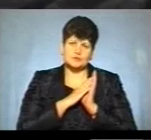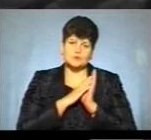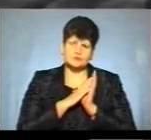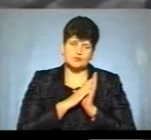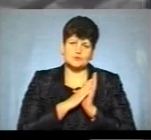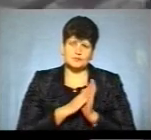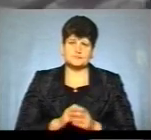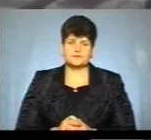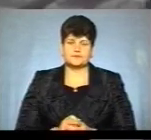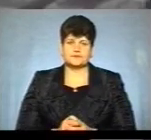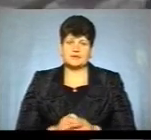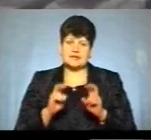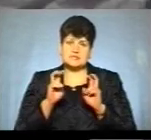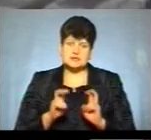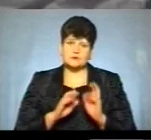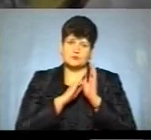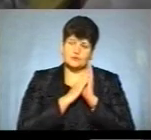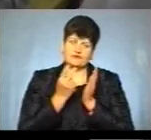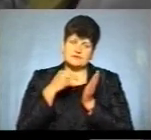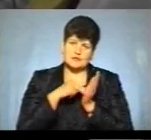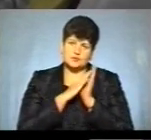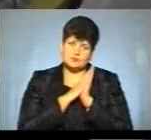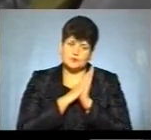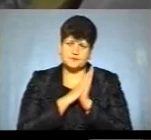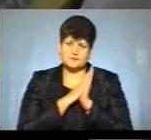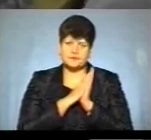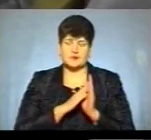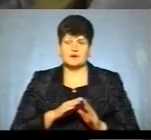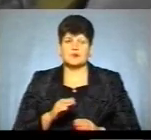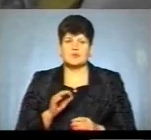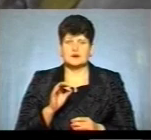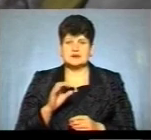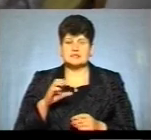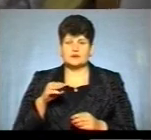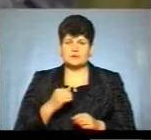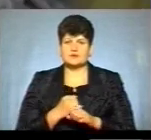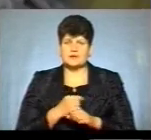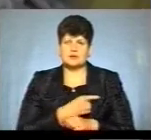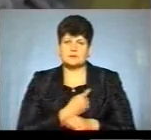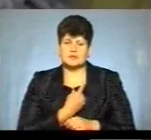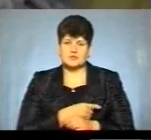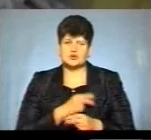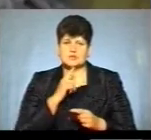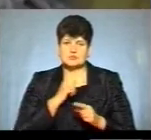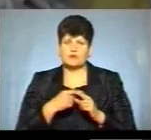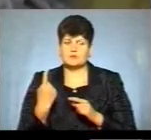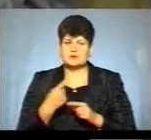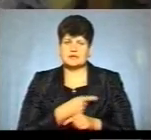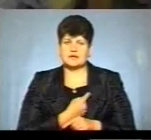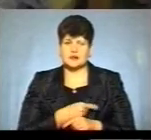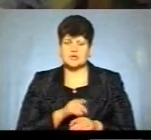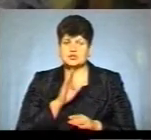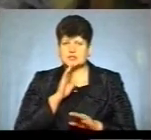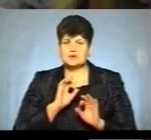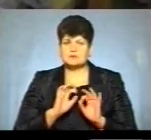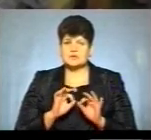Сплю. Сяду, сплю, встану, сплю. Оля Синюк працювала медичною сестрою в обласній лікарні. Жінка розповіла,